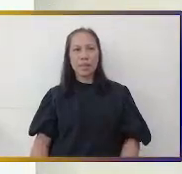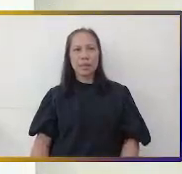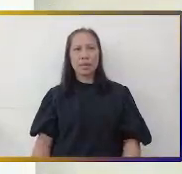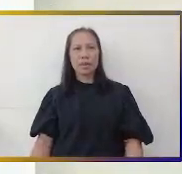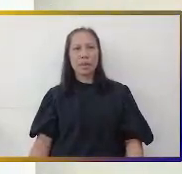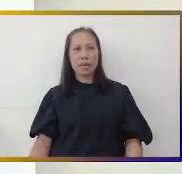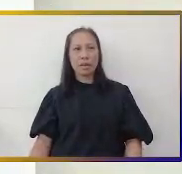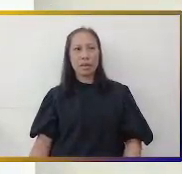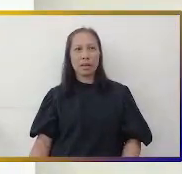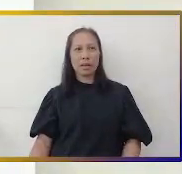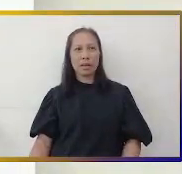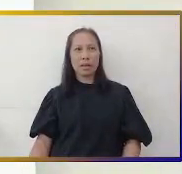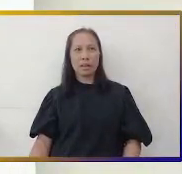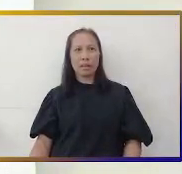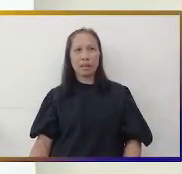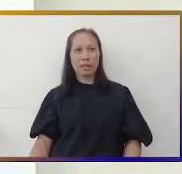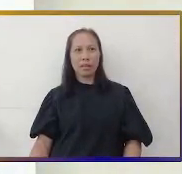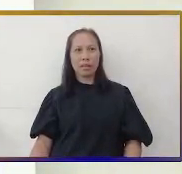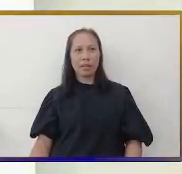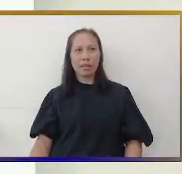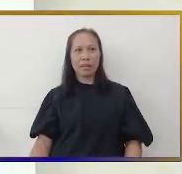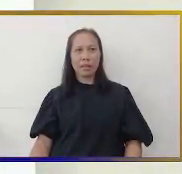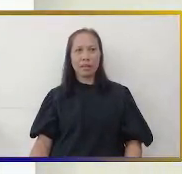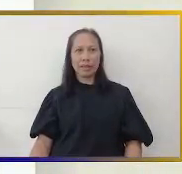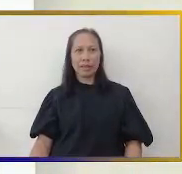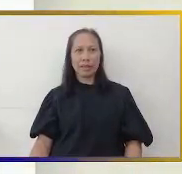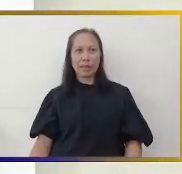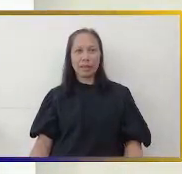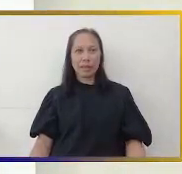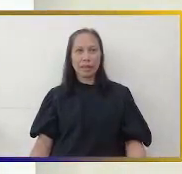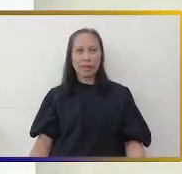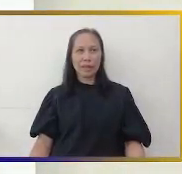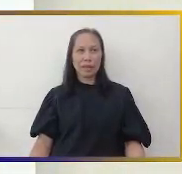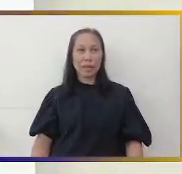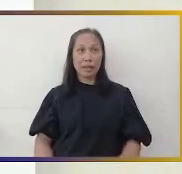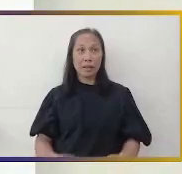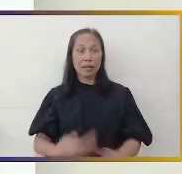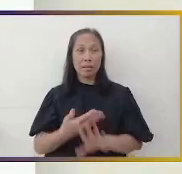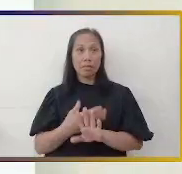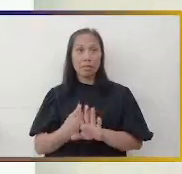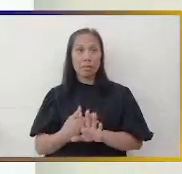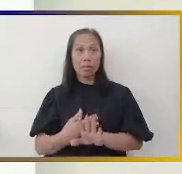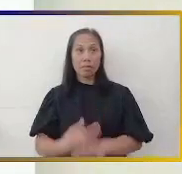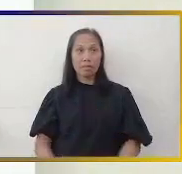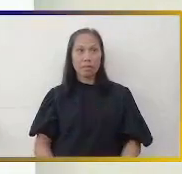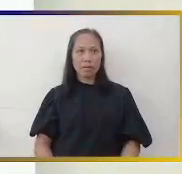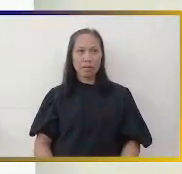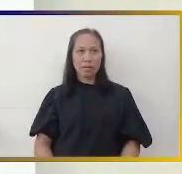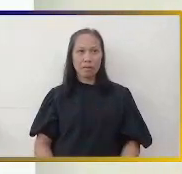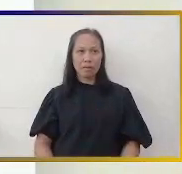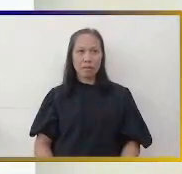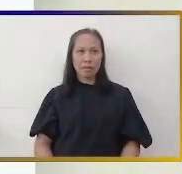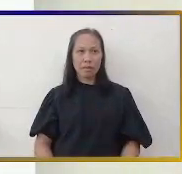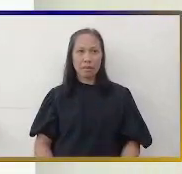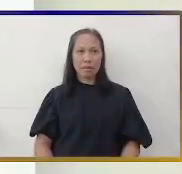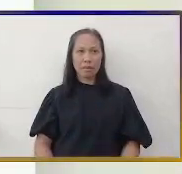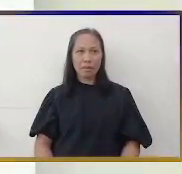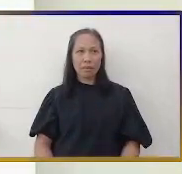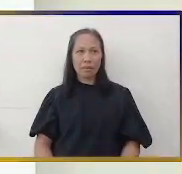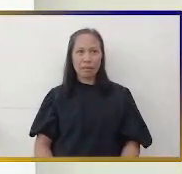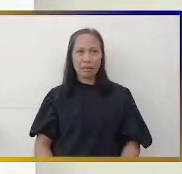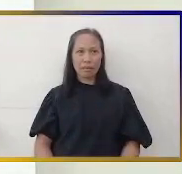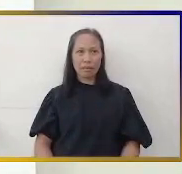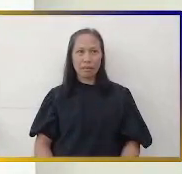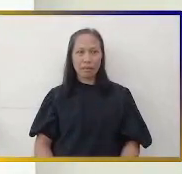doon binigay ko yung lahat sa mission kasi gusto kong magbigay and dumating yung point na pinagkatiwalaan ako ng